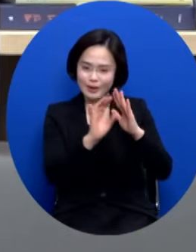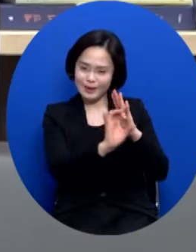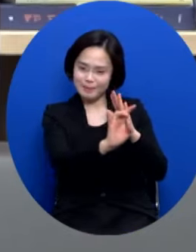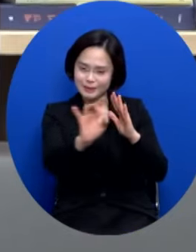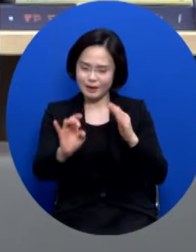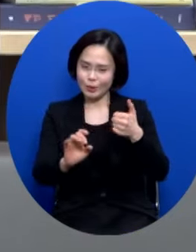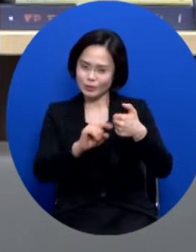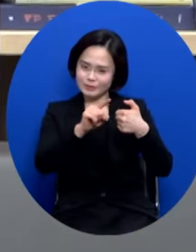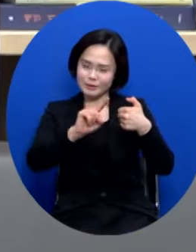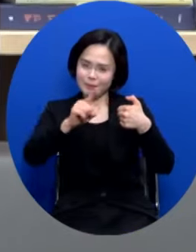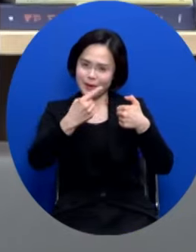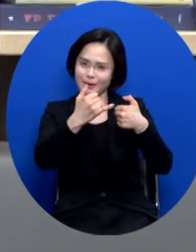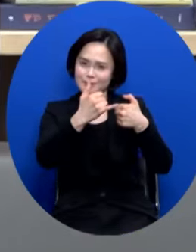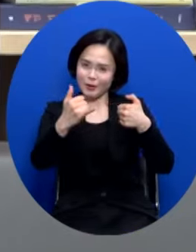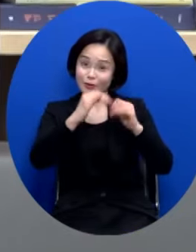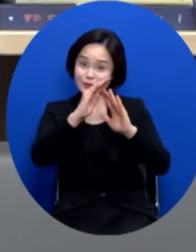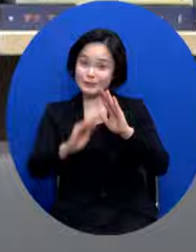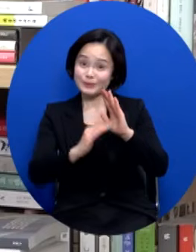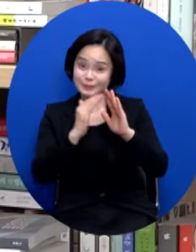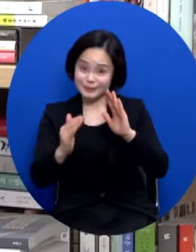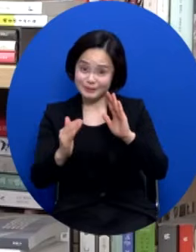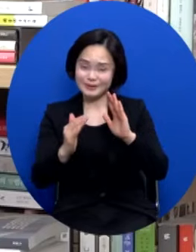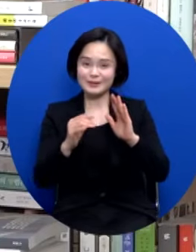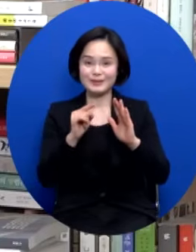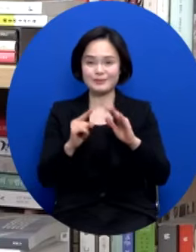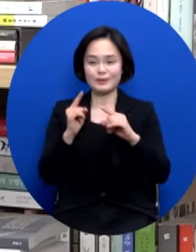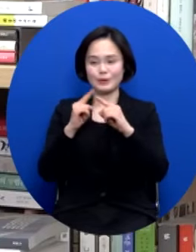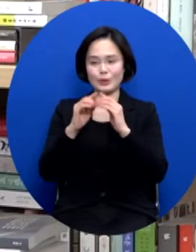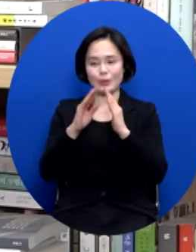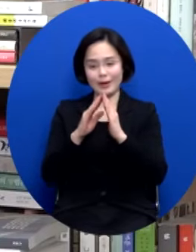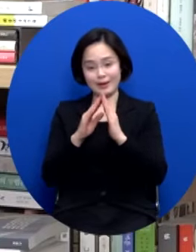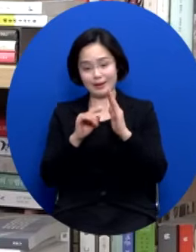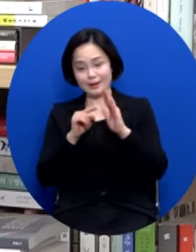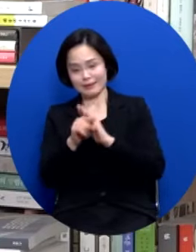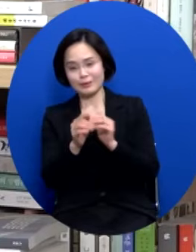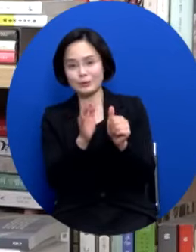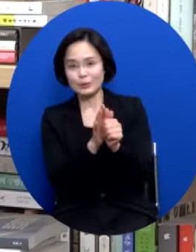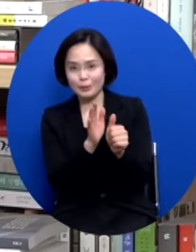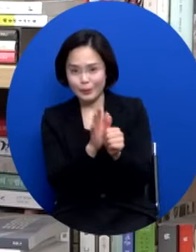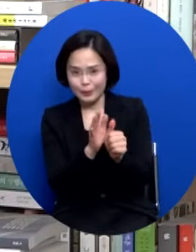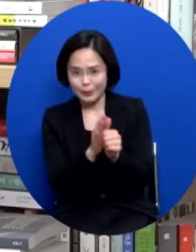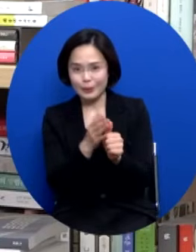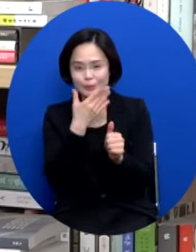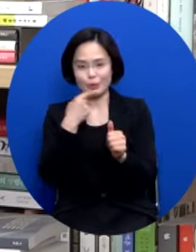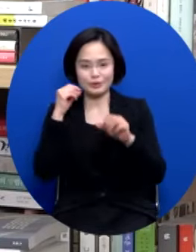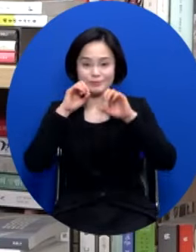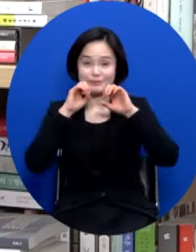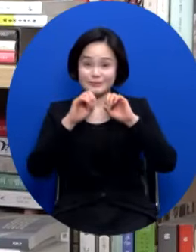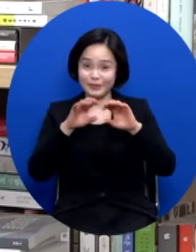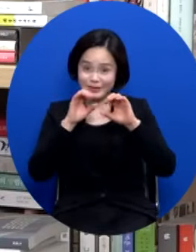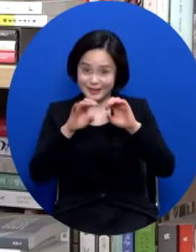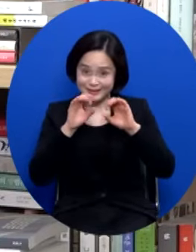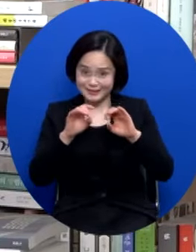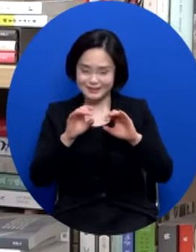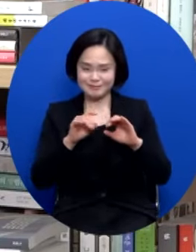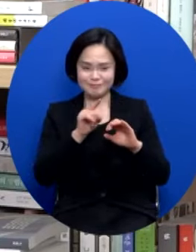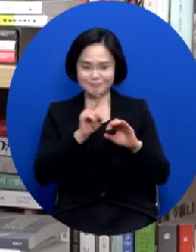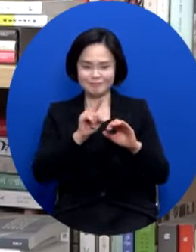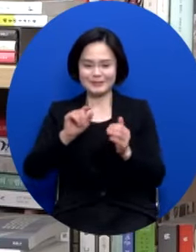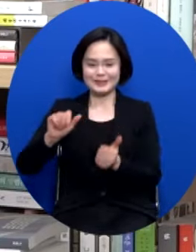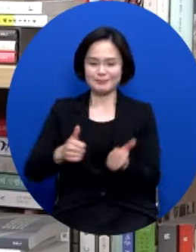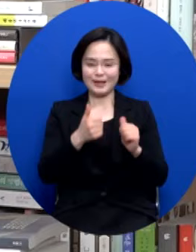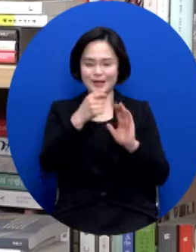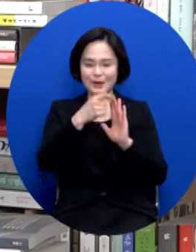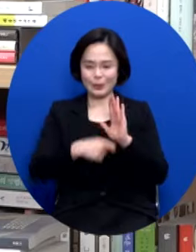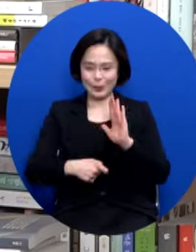정도의 성도님들이 그 교회에 가가지고 교회를 돕고 또 복음을 증거하는 그래서 블레싱 베프티스트 침례교회를